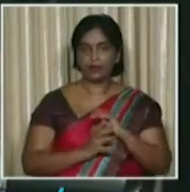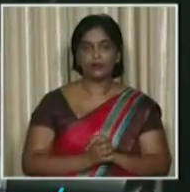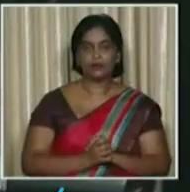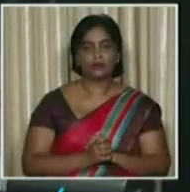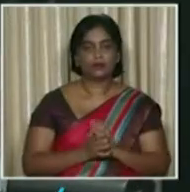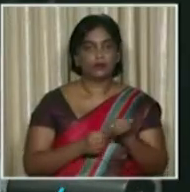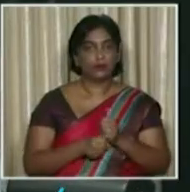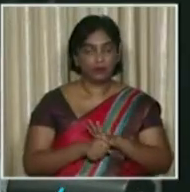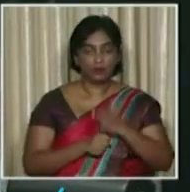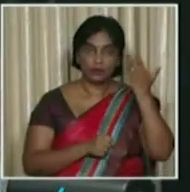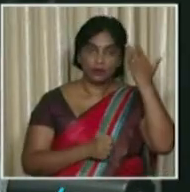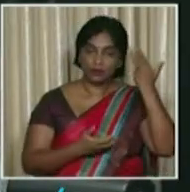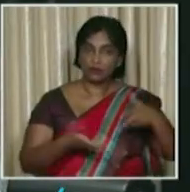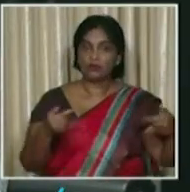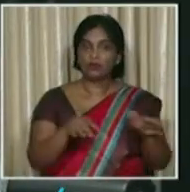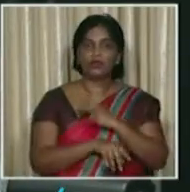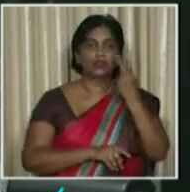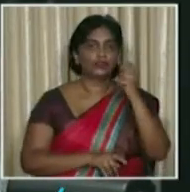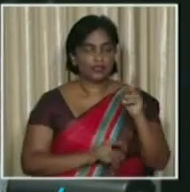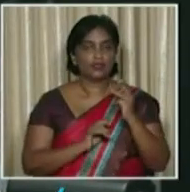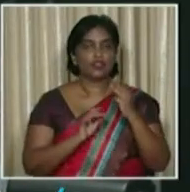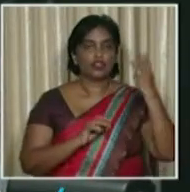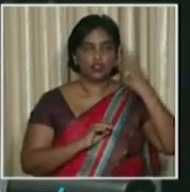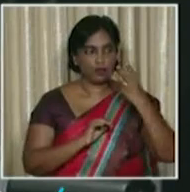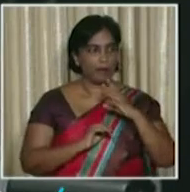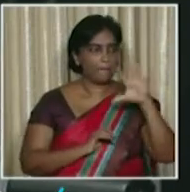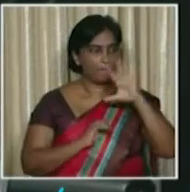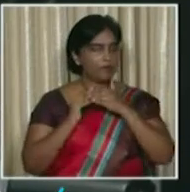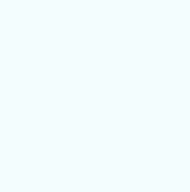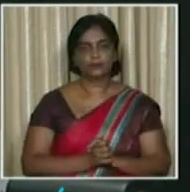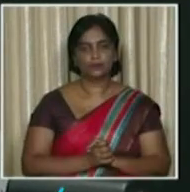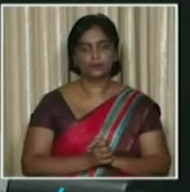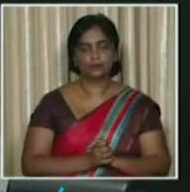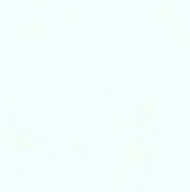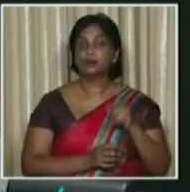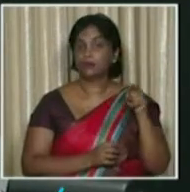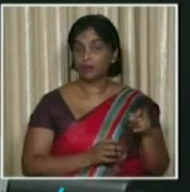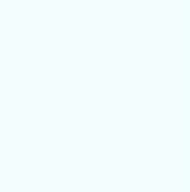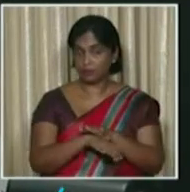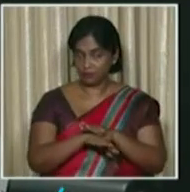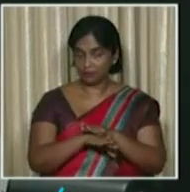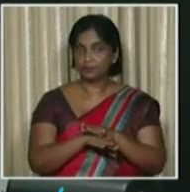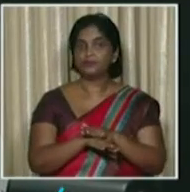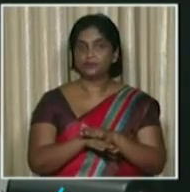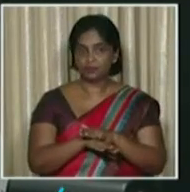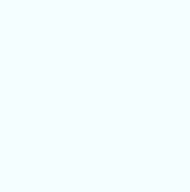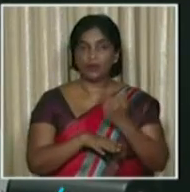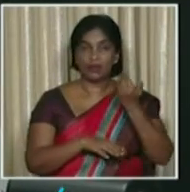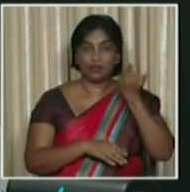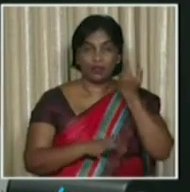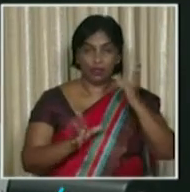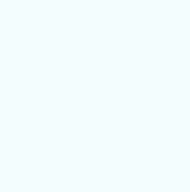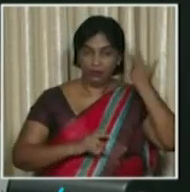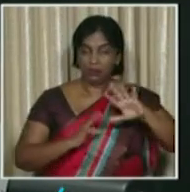කොවිඩ් මරණ මිහිදන් කිරීම 2021 3 5 දින සිට සිදු කර ඇති අතර එහි මිහිදන් කරන ලද ආසාදිත මරණ